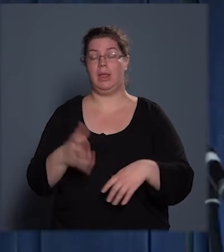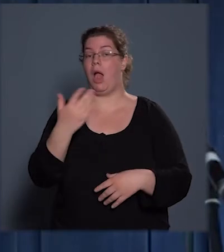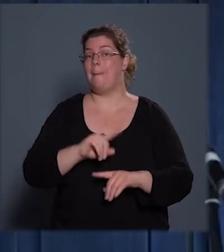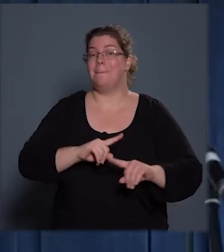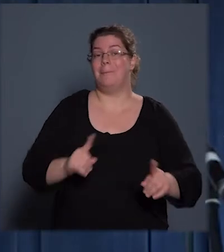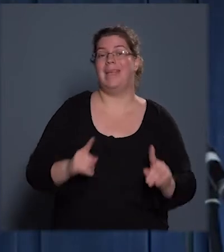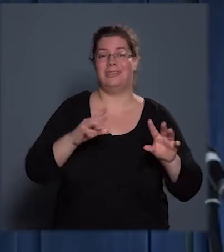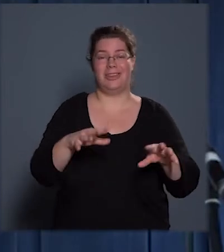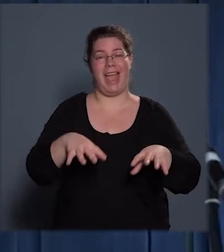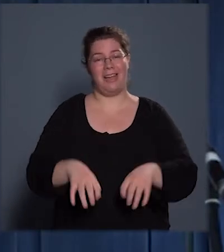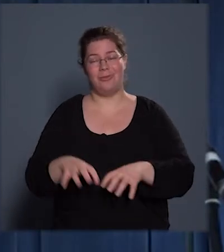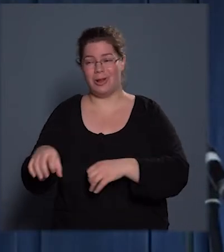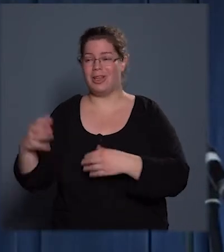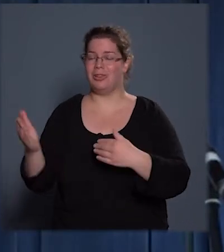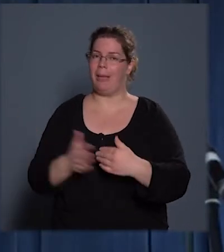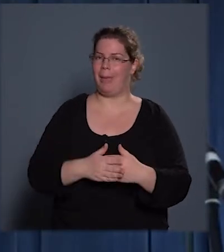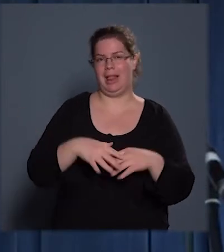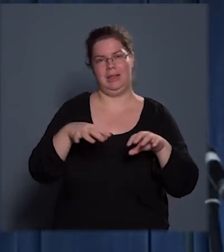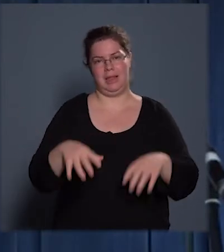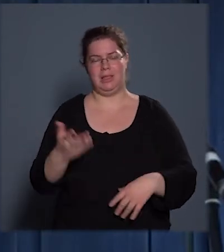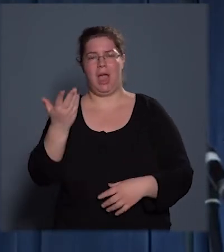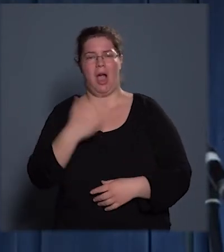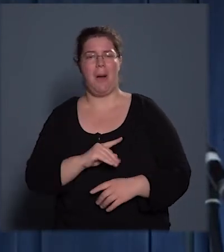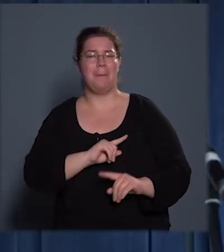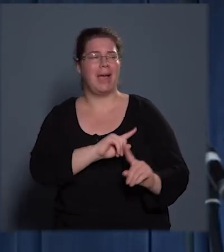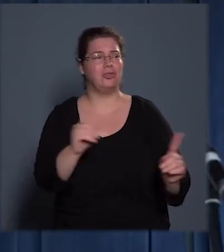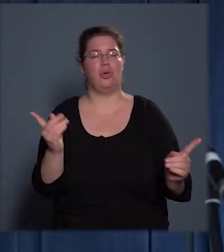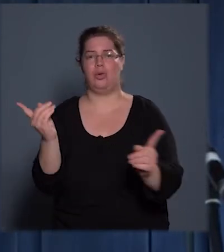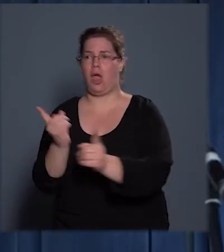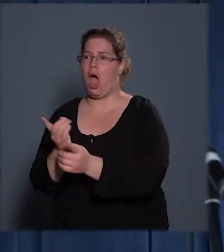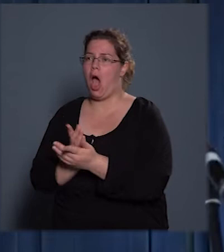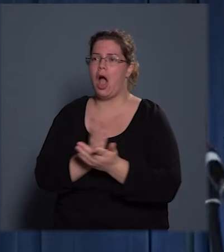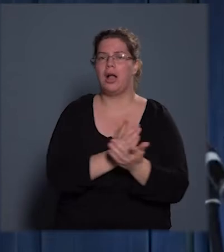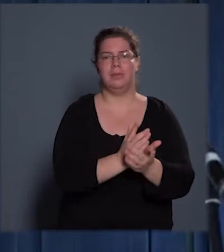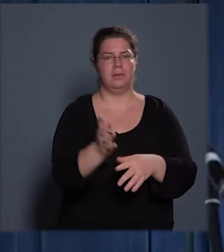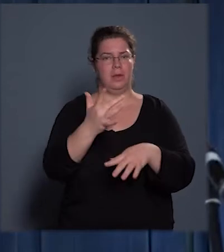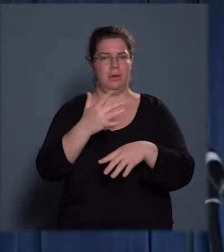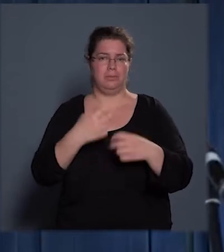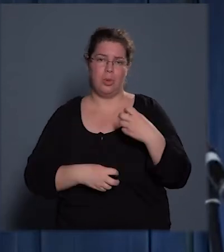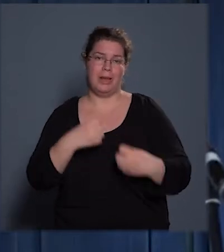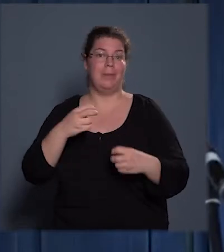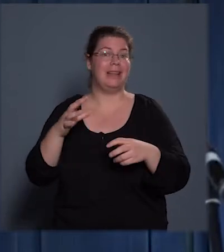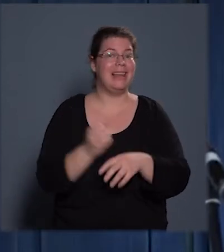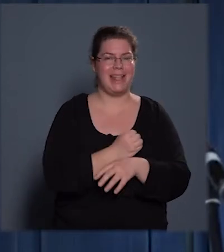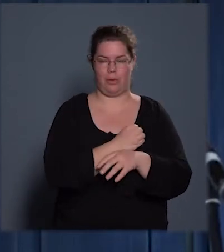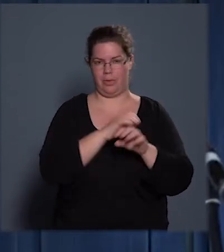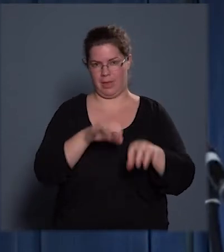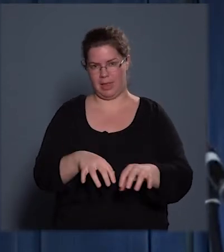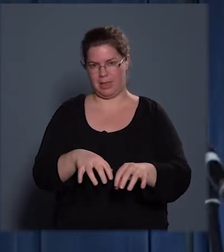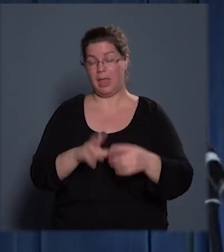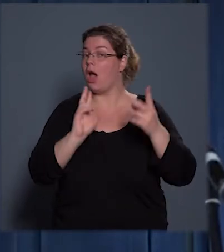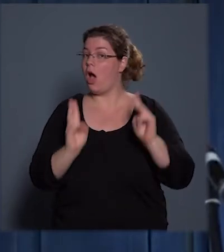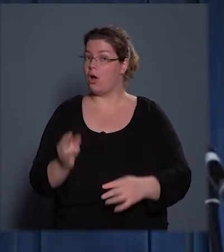más elfoglaltságok mellett teszi, ha másokhoz alkalmazkodva problémákat legyőzve teszi,